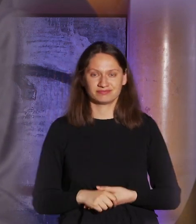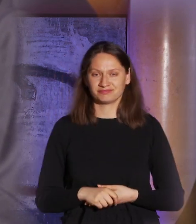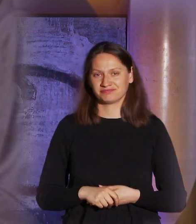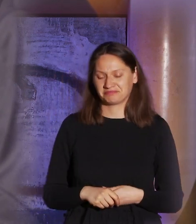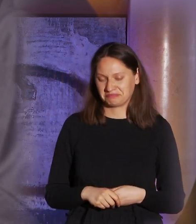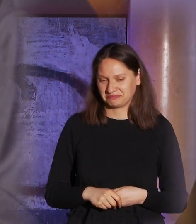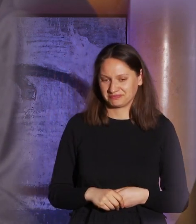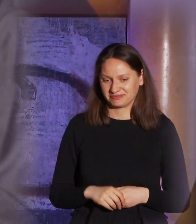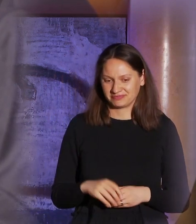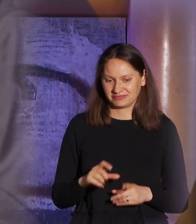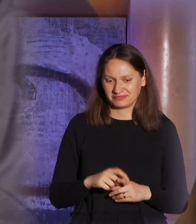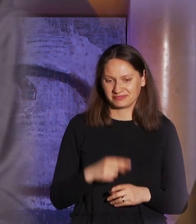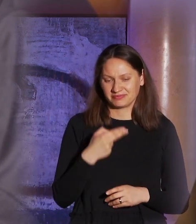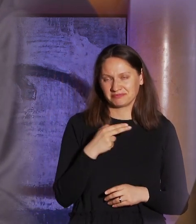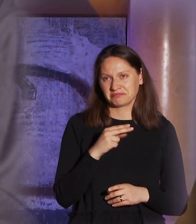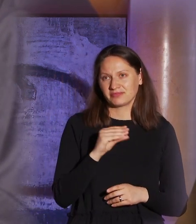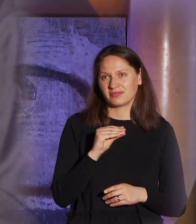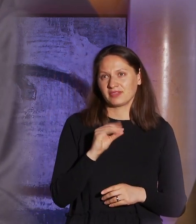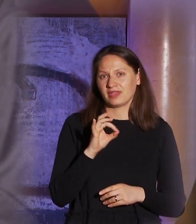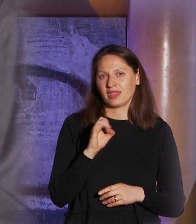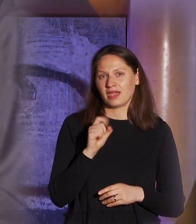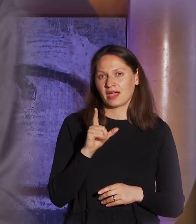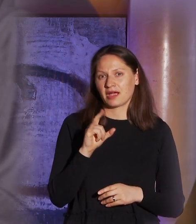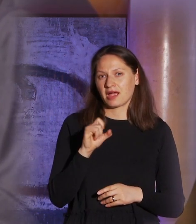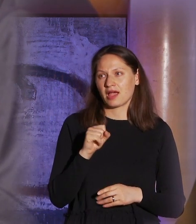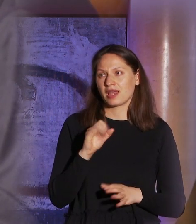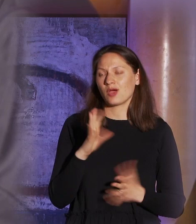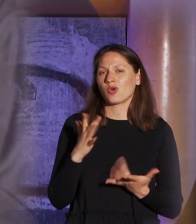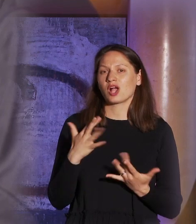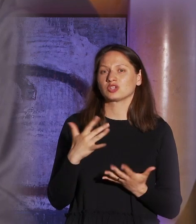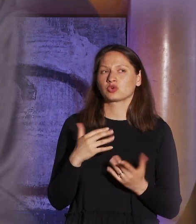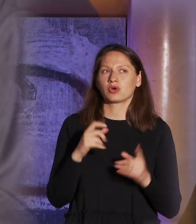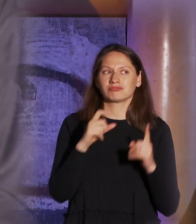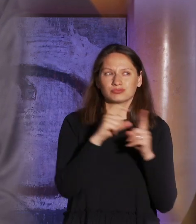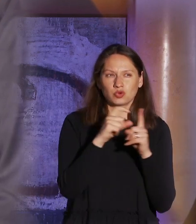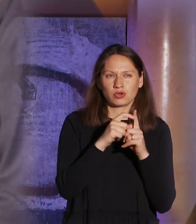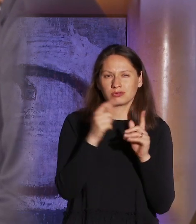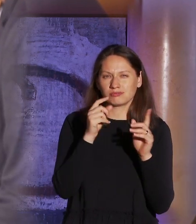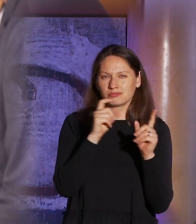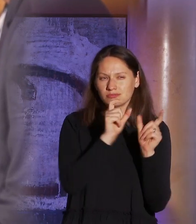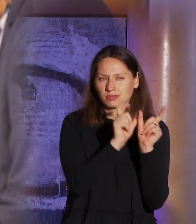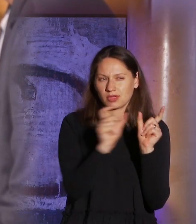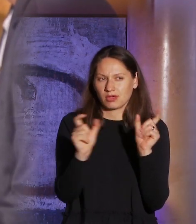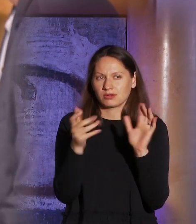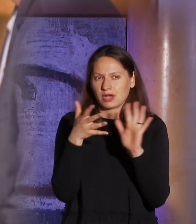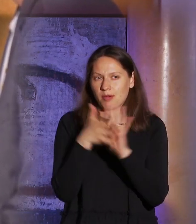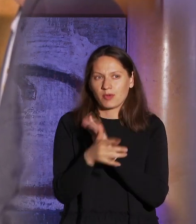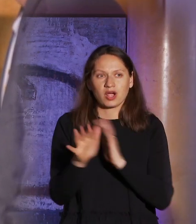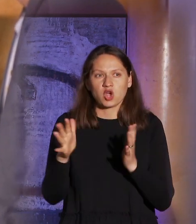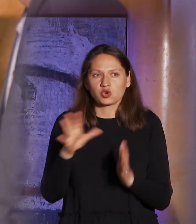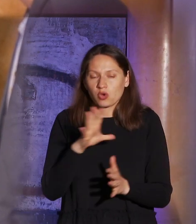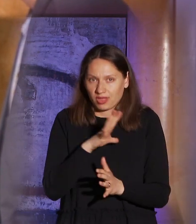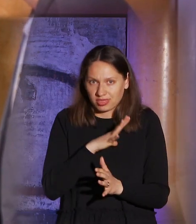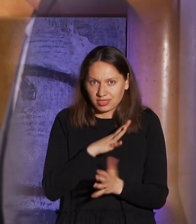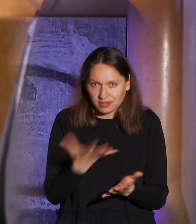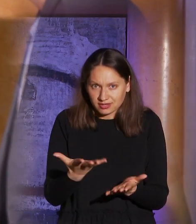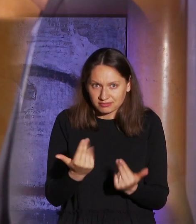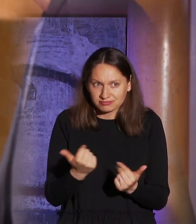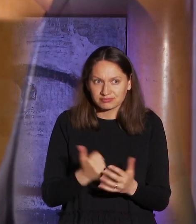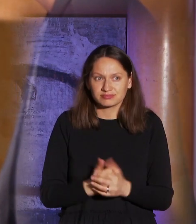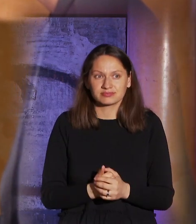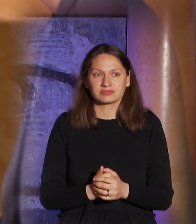Negalia. Negalia, kai kažko negalia, ne, jeigu tai pažodžiui jėmant. Jeigu turime